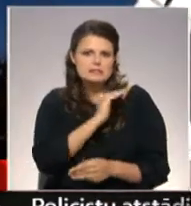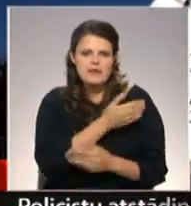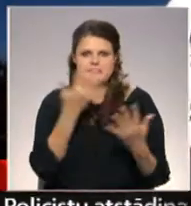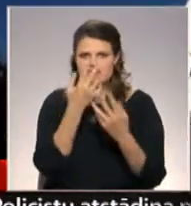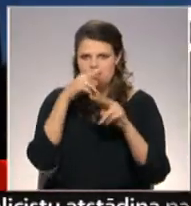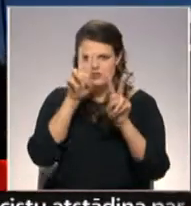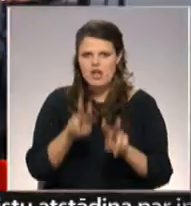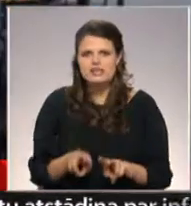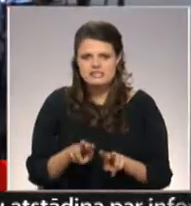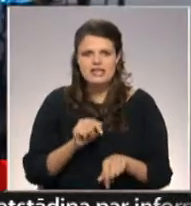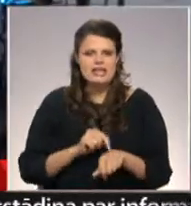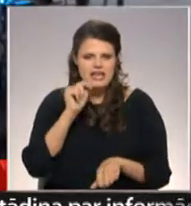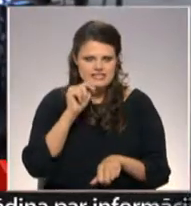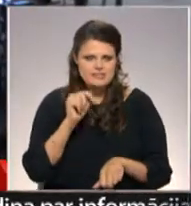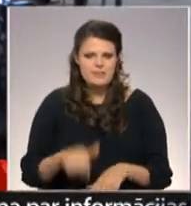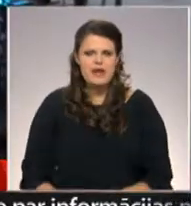vizuālais iespējs.